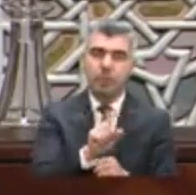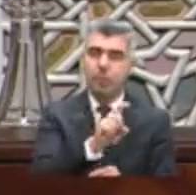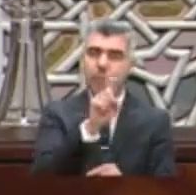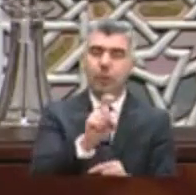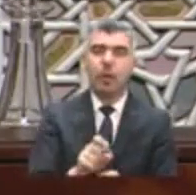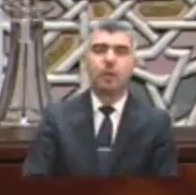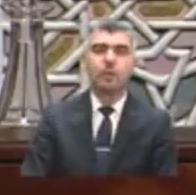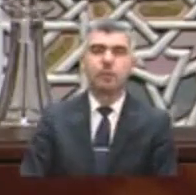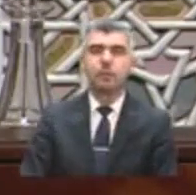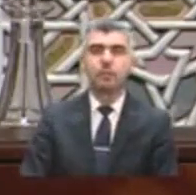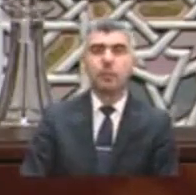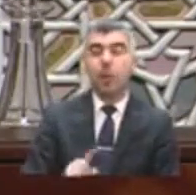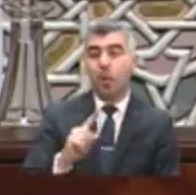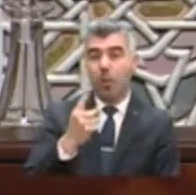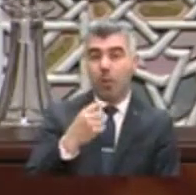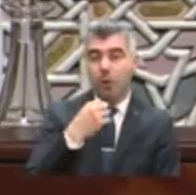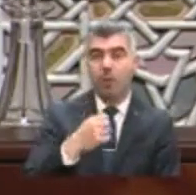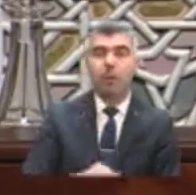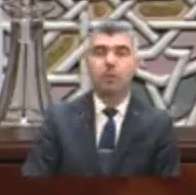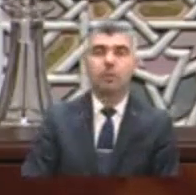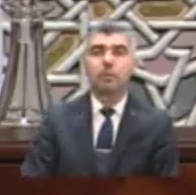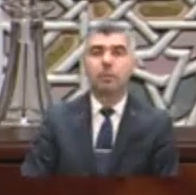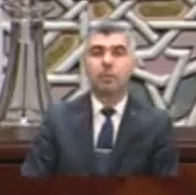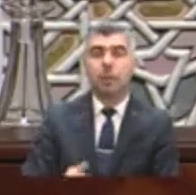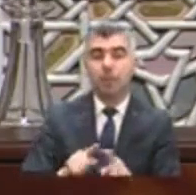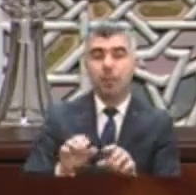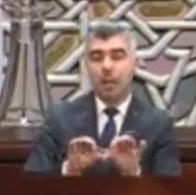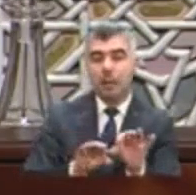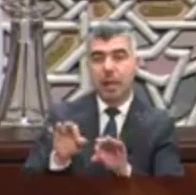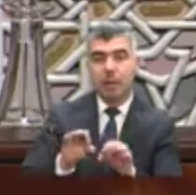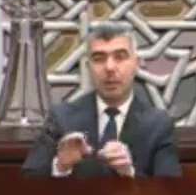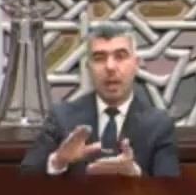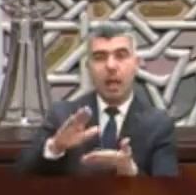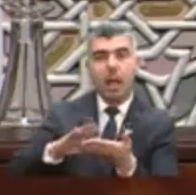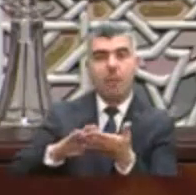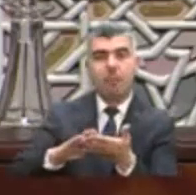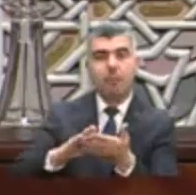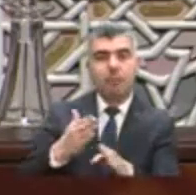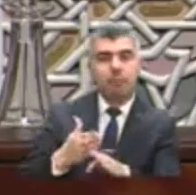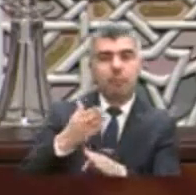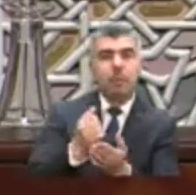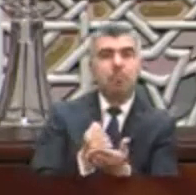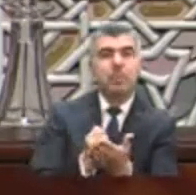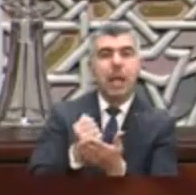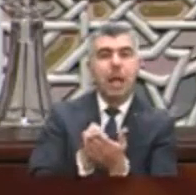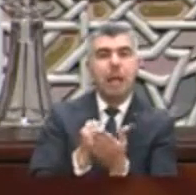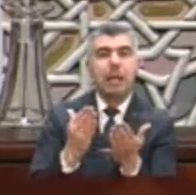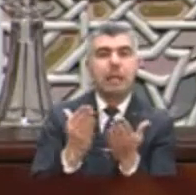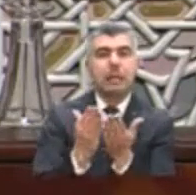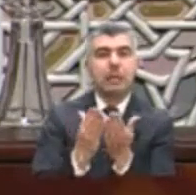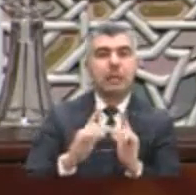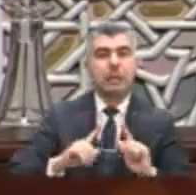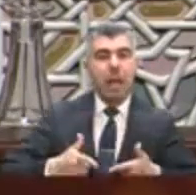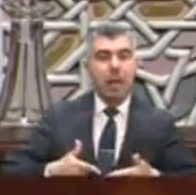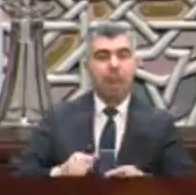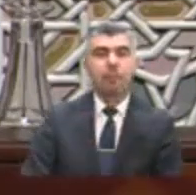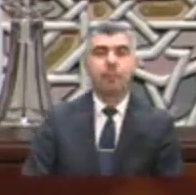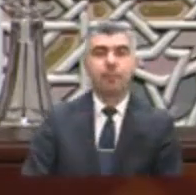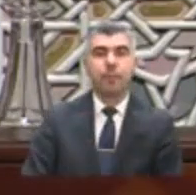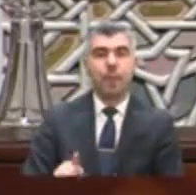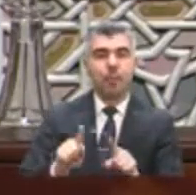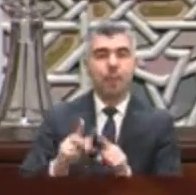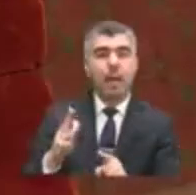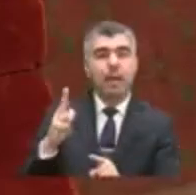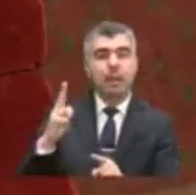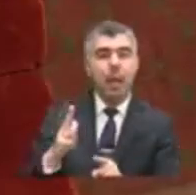السؤال. أولا بغيت نأكد بأن هذا الإجراء ديال تسقيف سن في مباراة التعليم 30 سنة راه انطلق